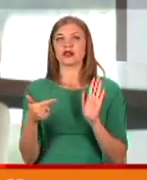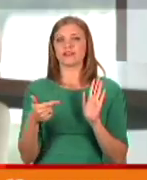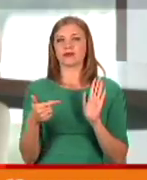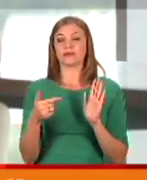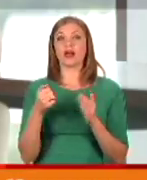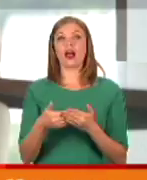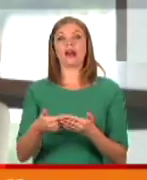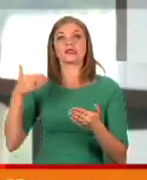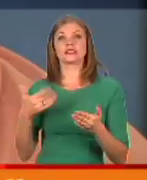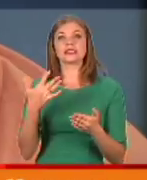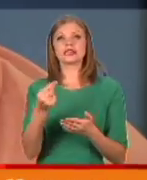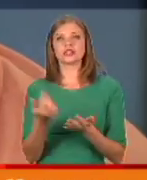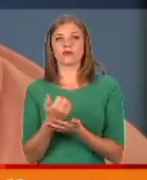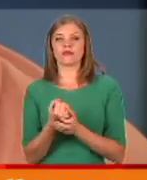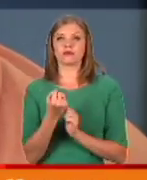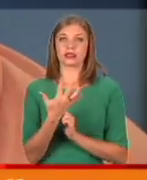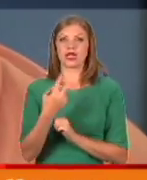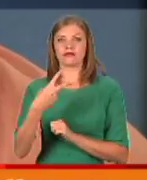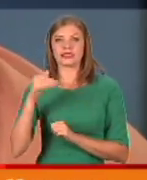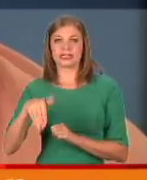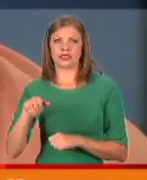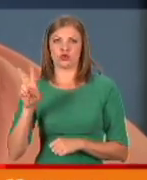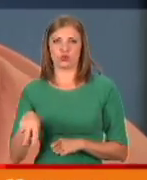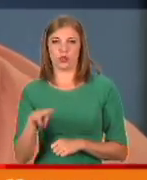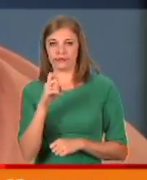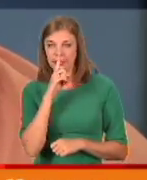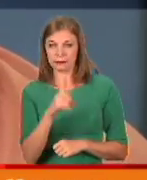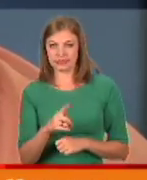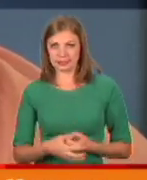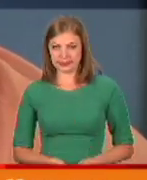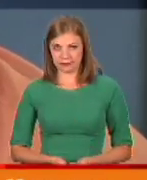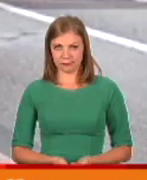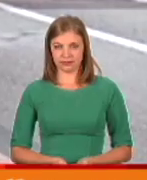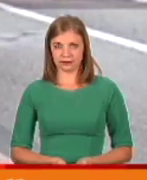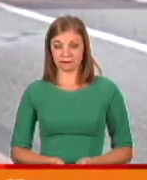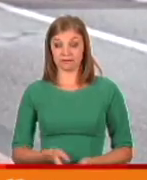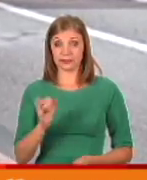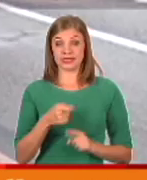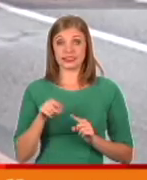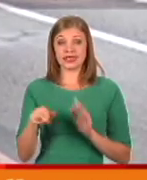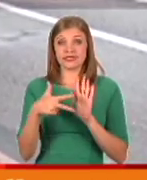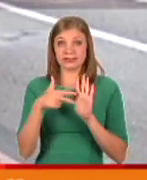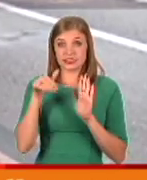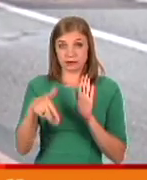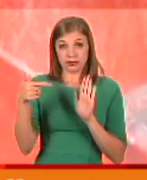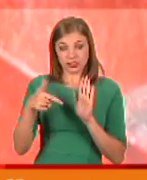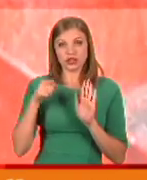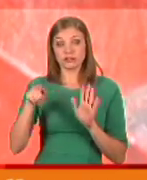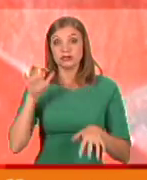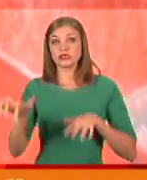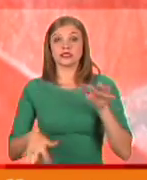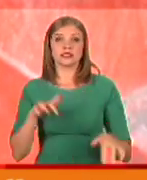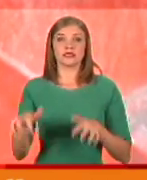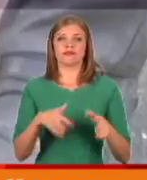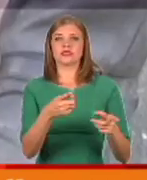А перед цим скільки ви заробляли? 15-20 тисяч доларів на місяць. І за ці 8 тисяч він хапається за